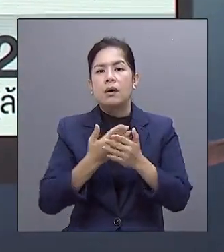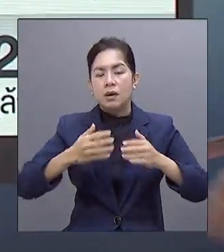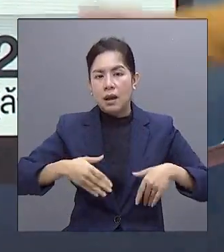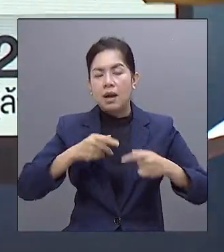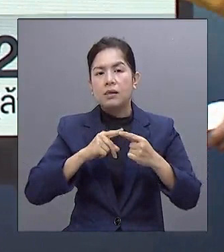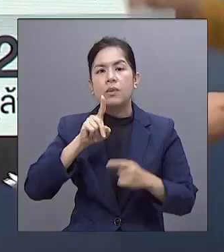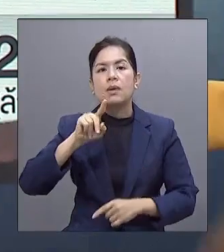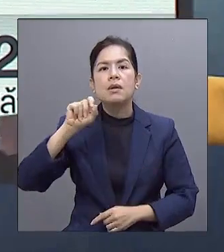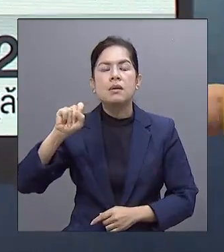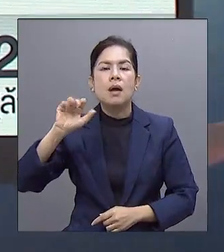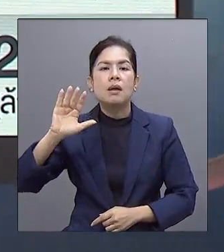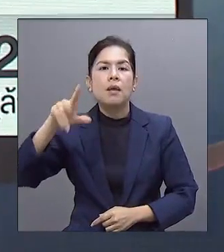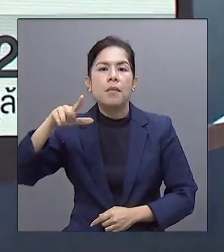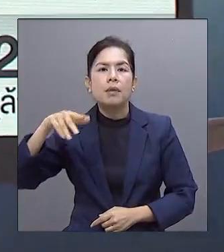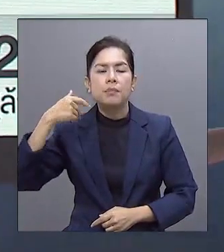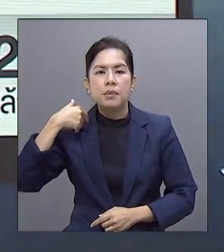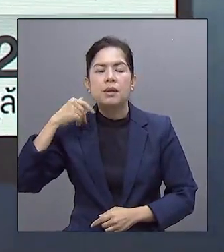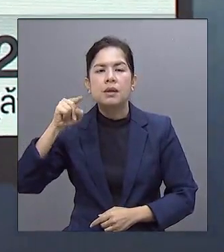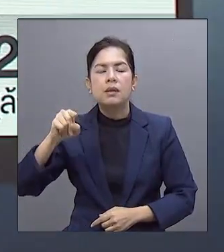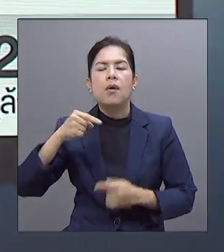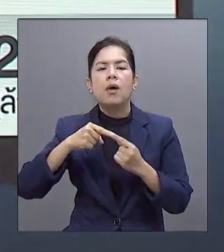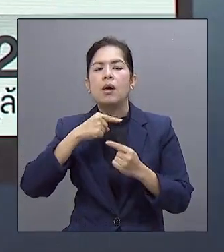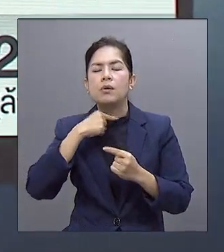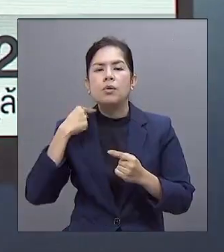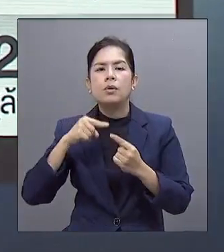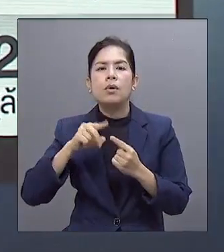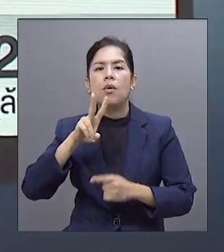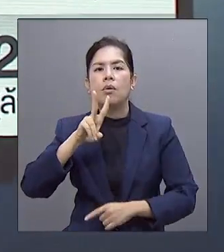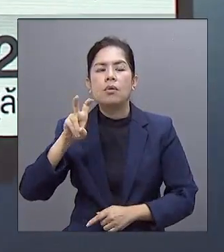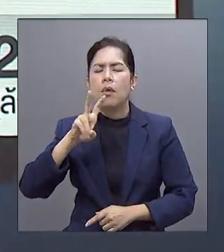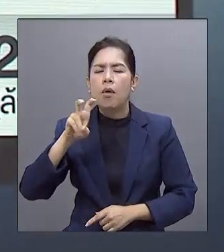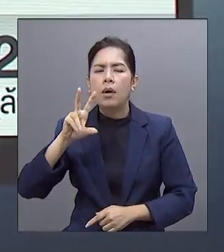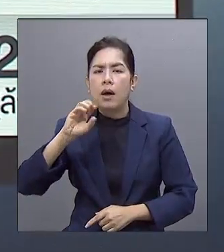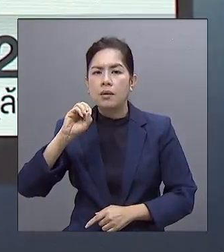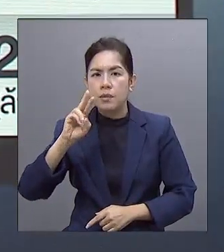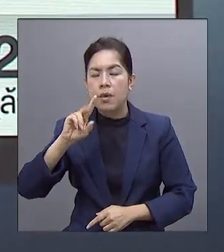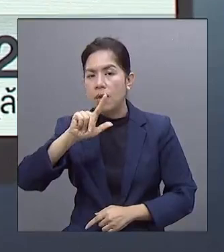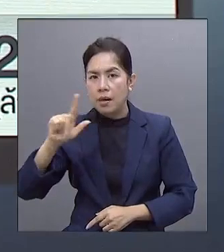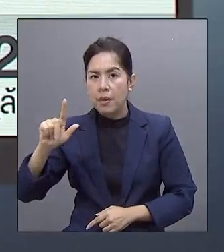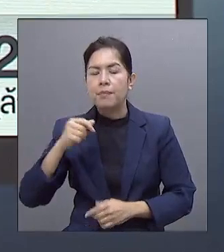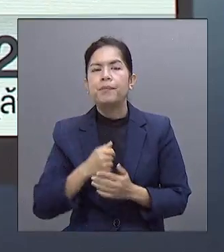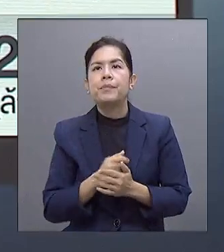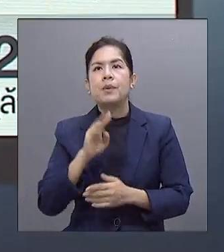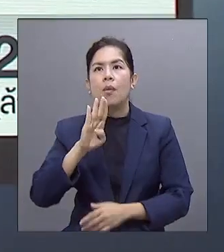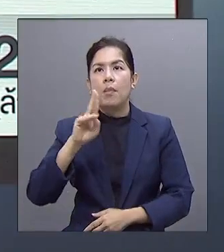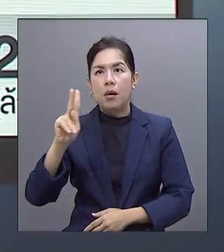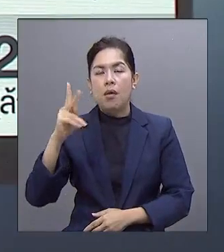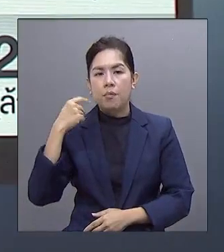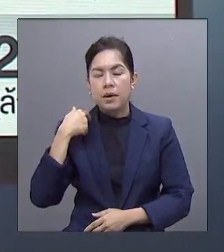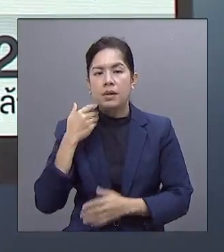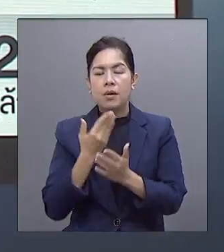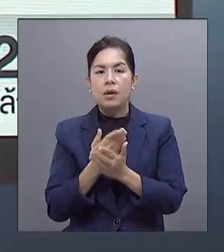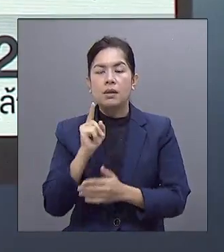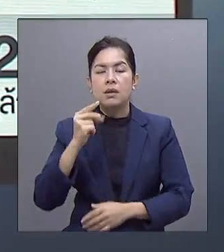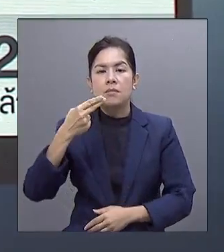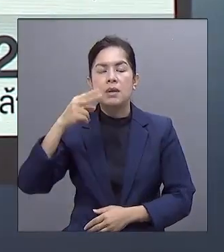บาทเลยนะคะขาดทุนอยู่ที่252ล้านบาทค่ะและบางกอก Airwayนะคะมีรายได้อยู่ที่ประมาณ 12,000ล้าน